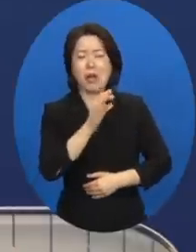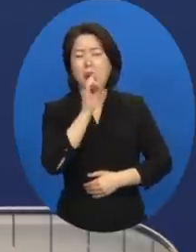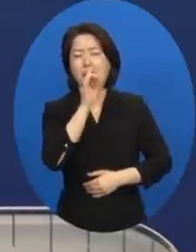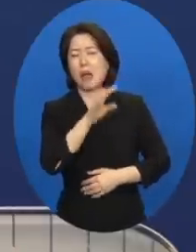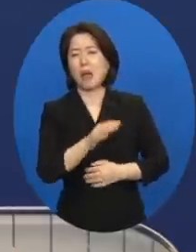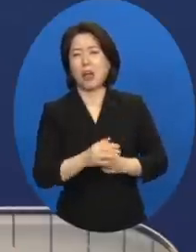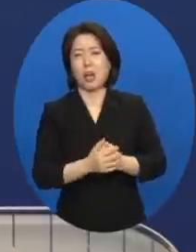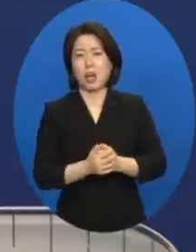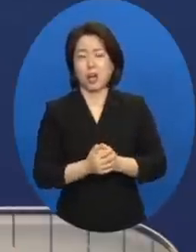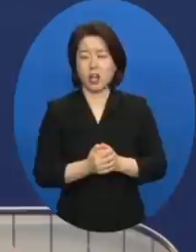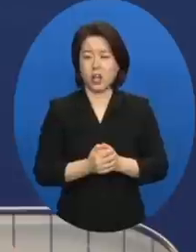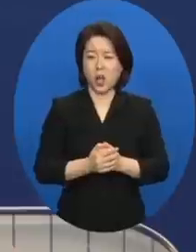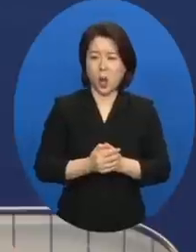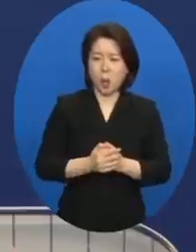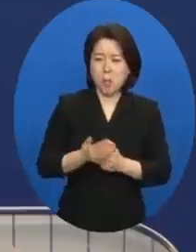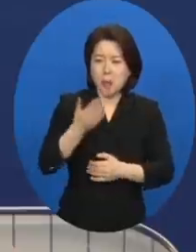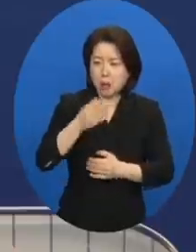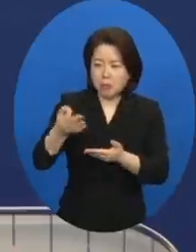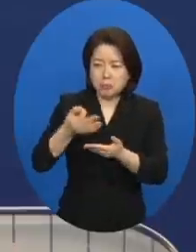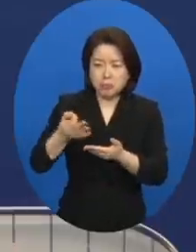밥벌이나 하겠나?